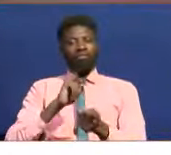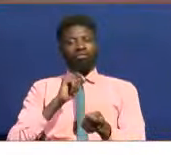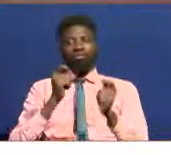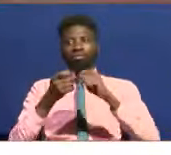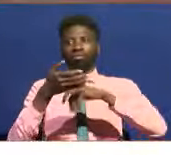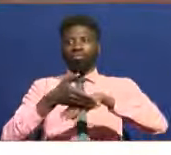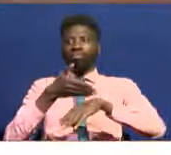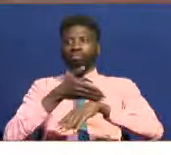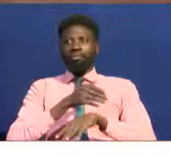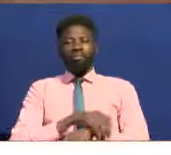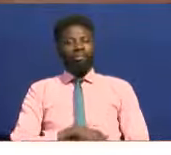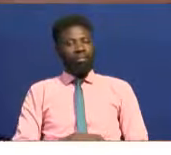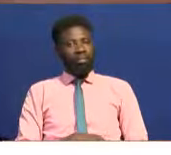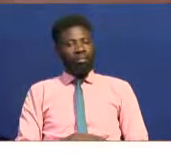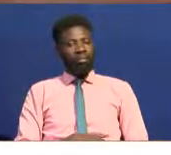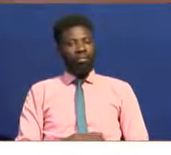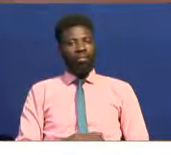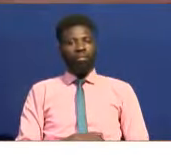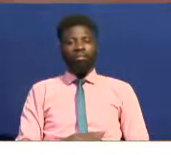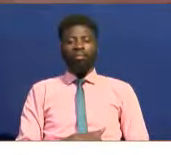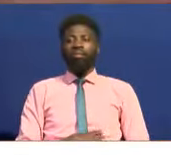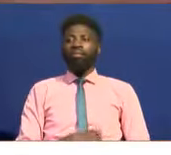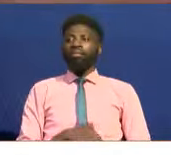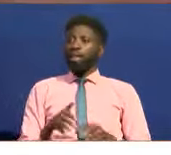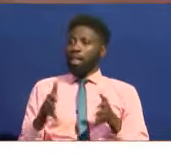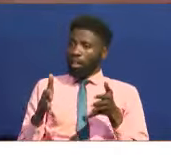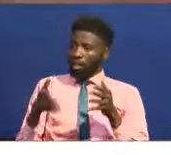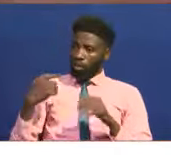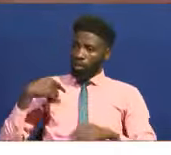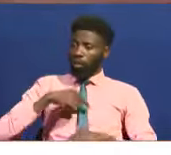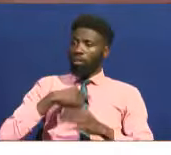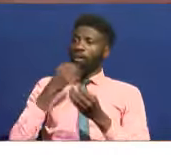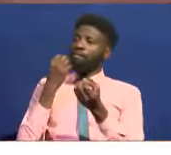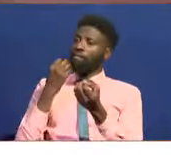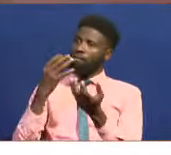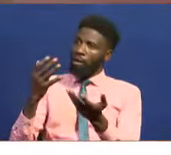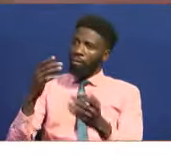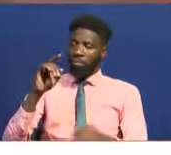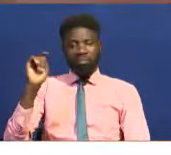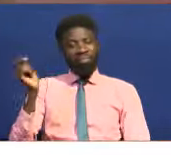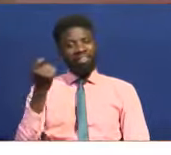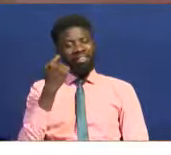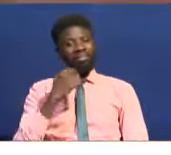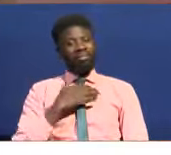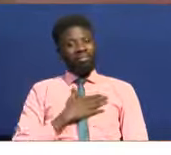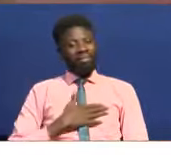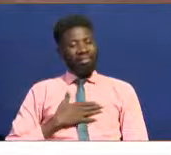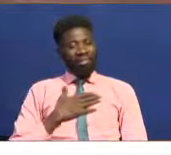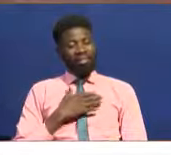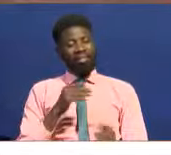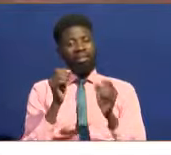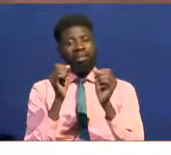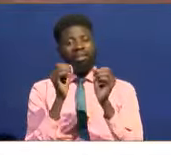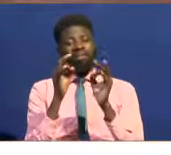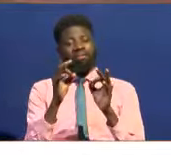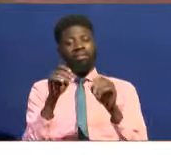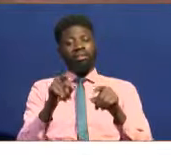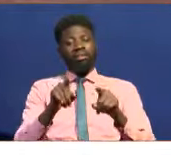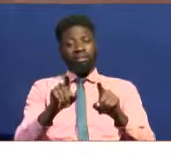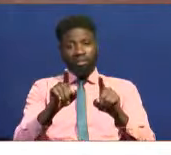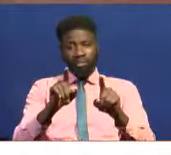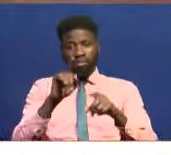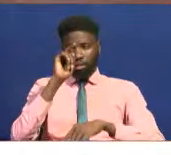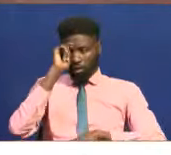Ndio sasa tunaambia rais, tafadhali, hata kama hauna heshima na